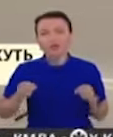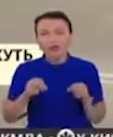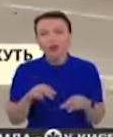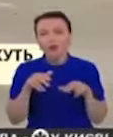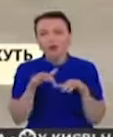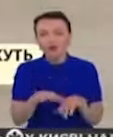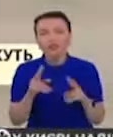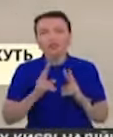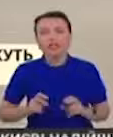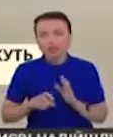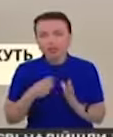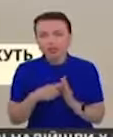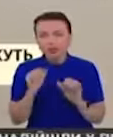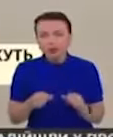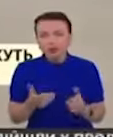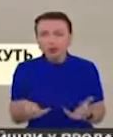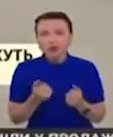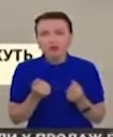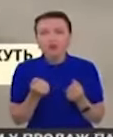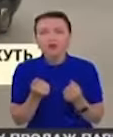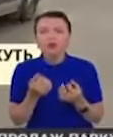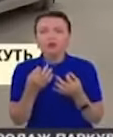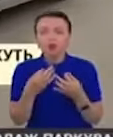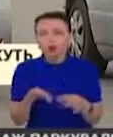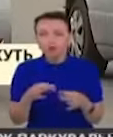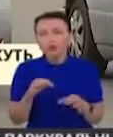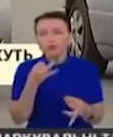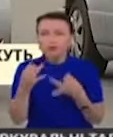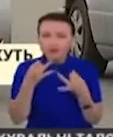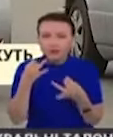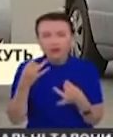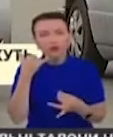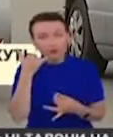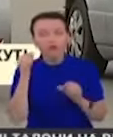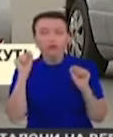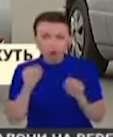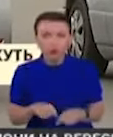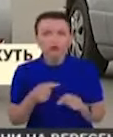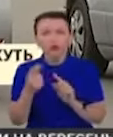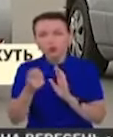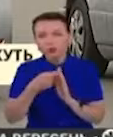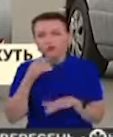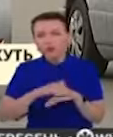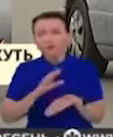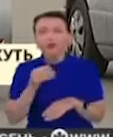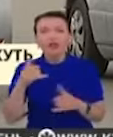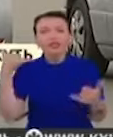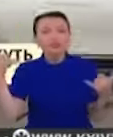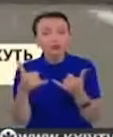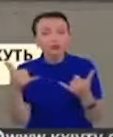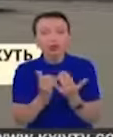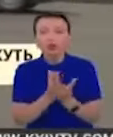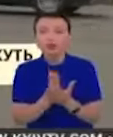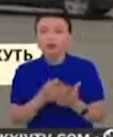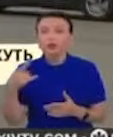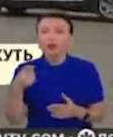провадження слідчий може отримати тимчасовий доступ навіть до запису телефонної розмови водія з пасажиром. А диспетчерська служба чи служба таксі